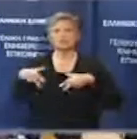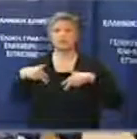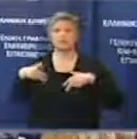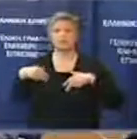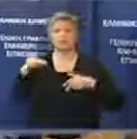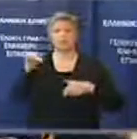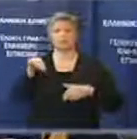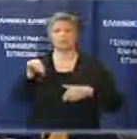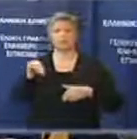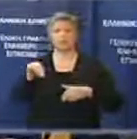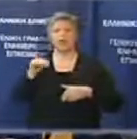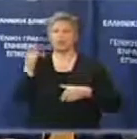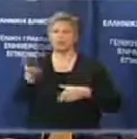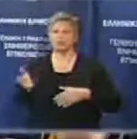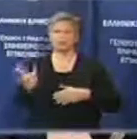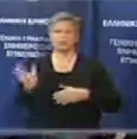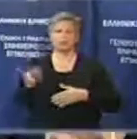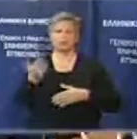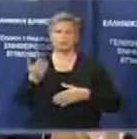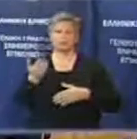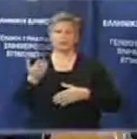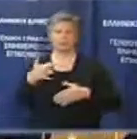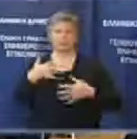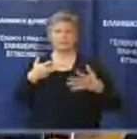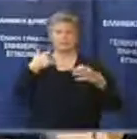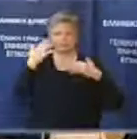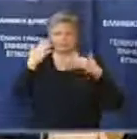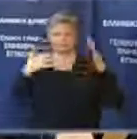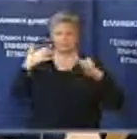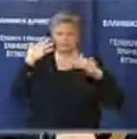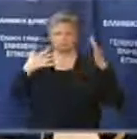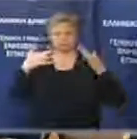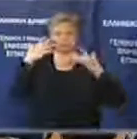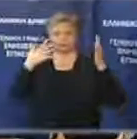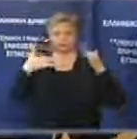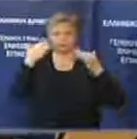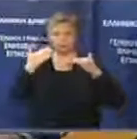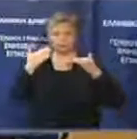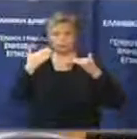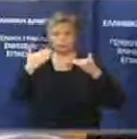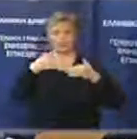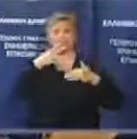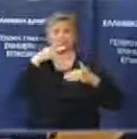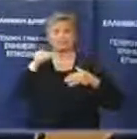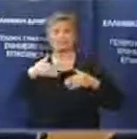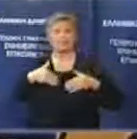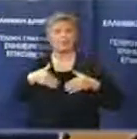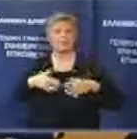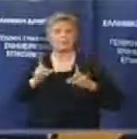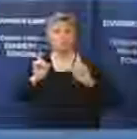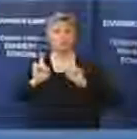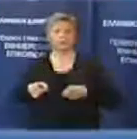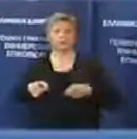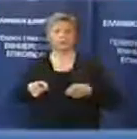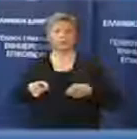κάτι γίνεται. Γι' αυτό και έχουμε και αυτή την, αν θέλετε, ανησυχία σε ερωτήσεις. Θα μας πείτε την πραγματική εικόνα. Αυτό το οποίο σας